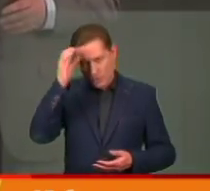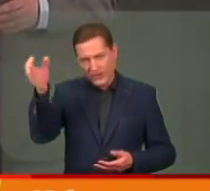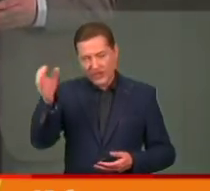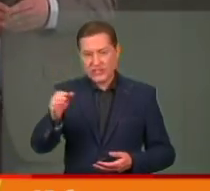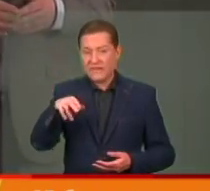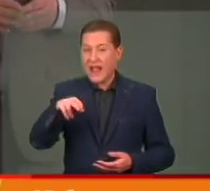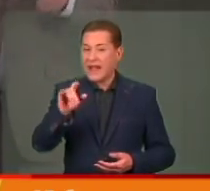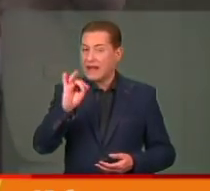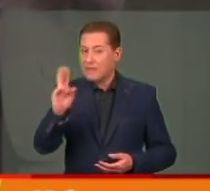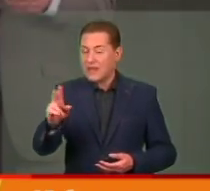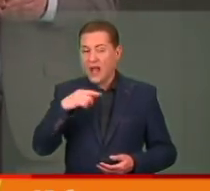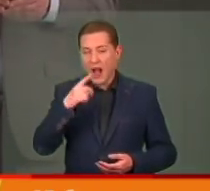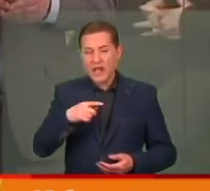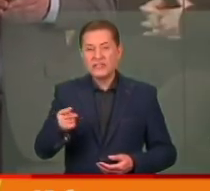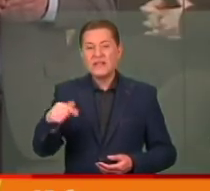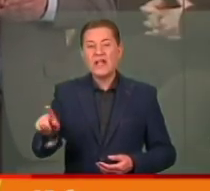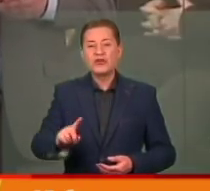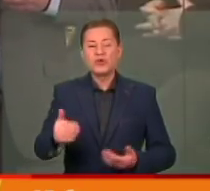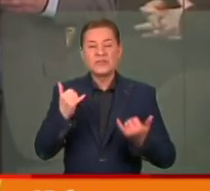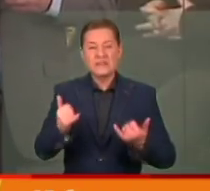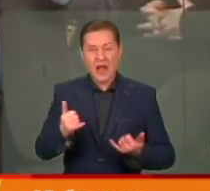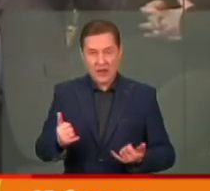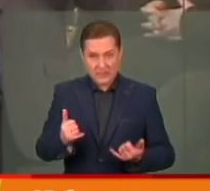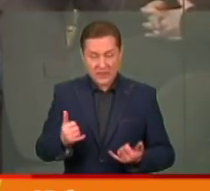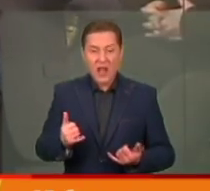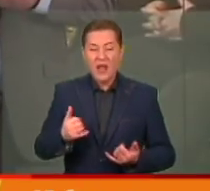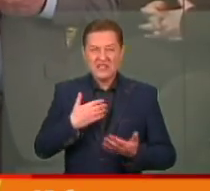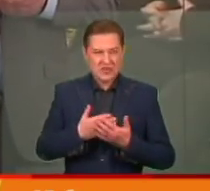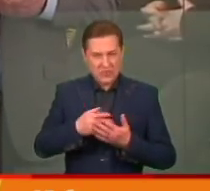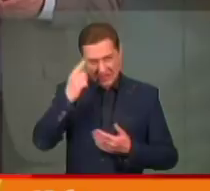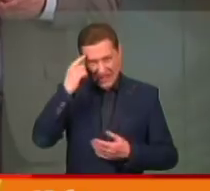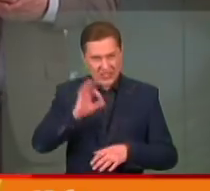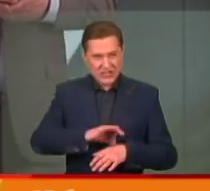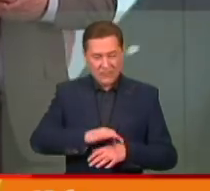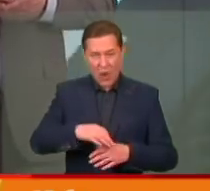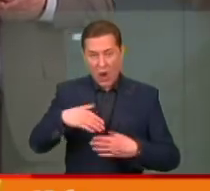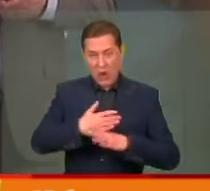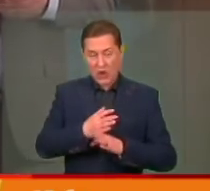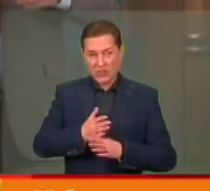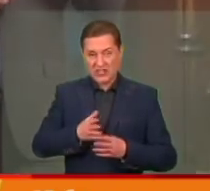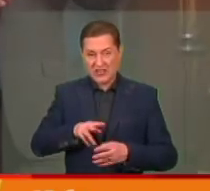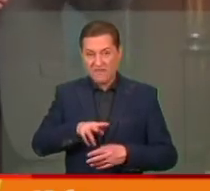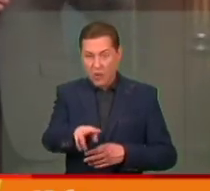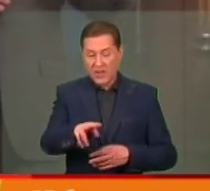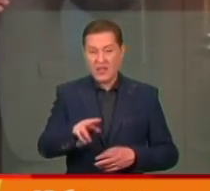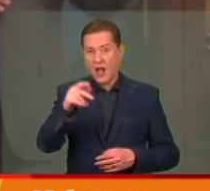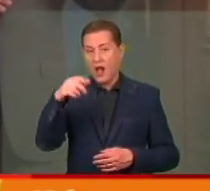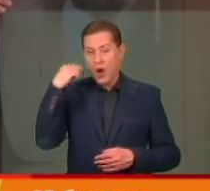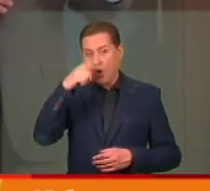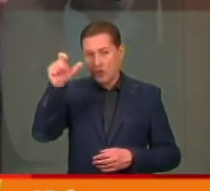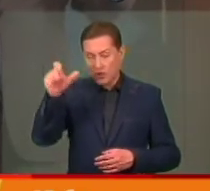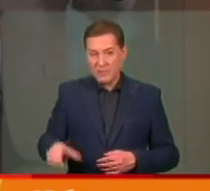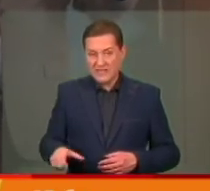Павло Клімкін каже, те, що зараз відбувається, схоже на шизофренію, роздвоєння особистості. Є скандали,